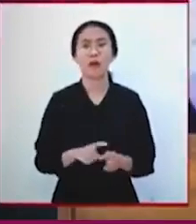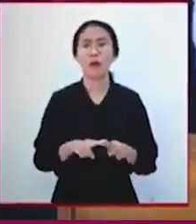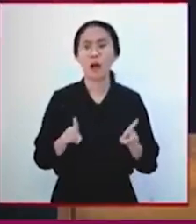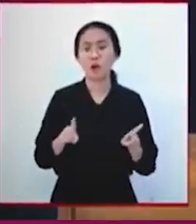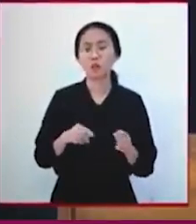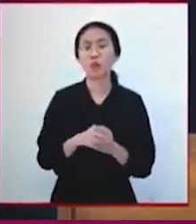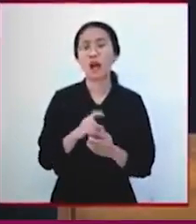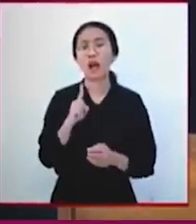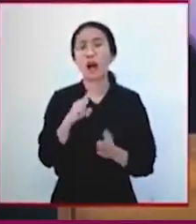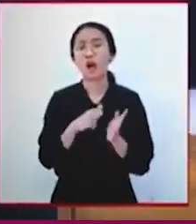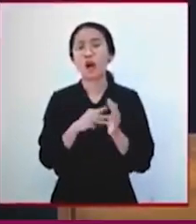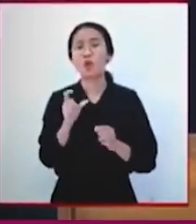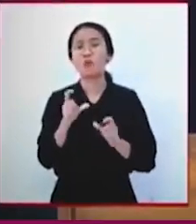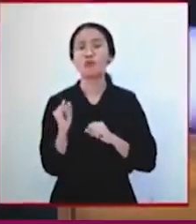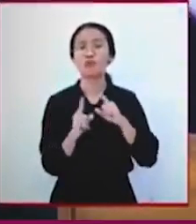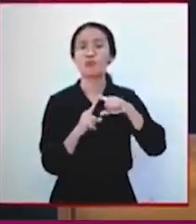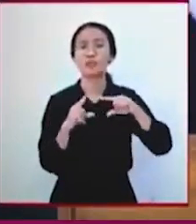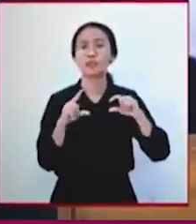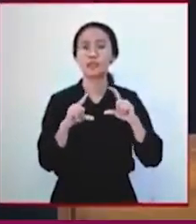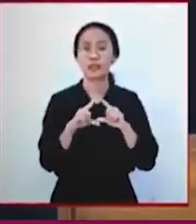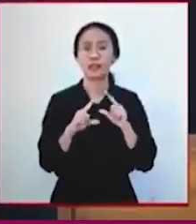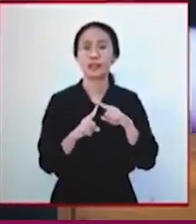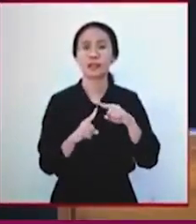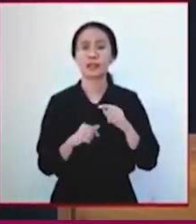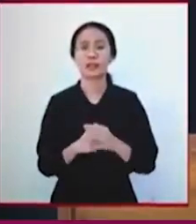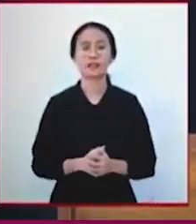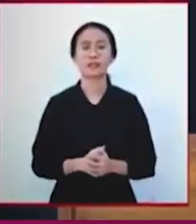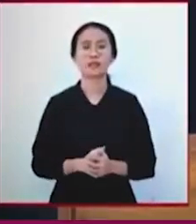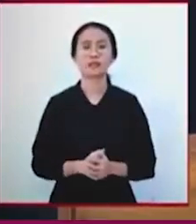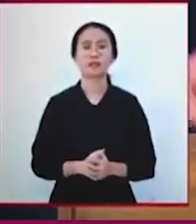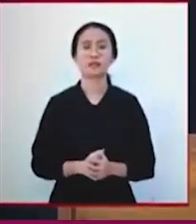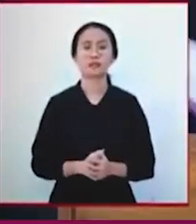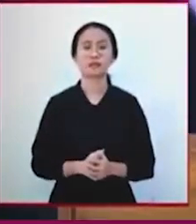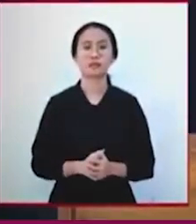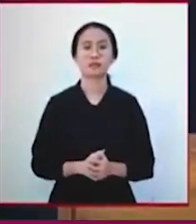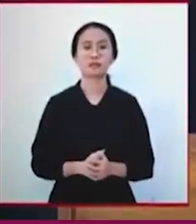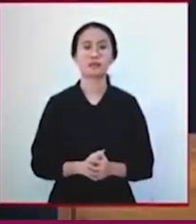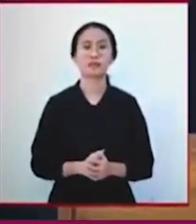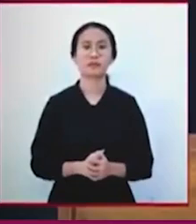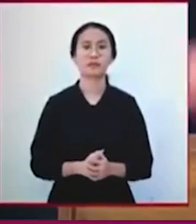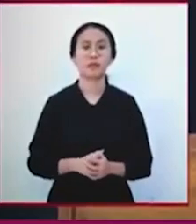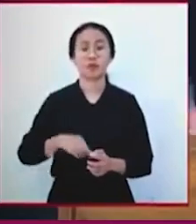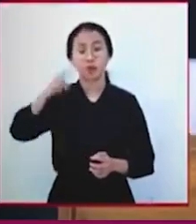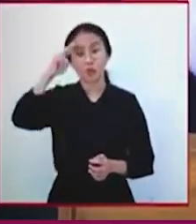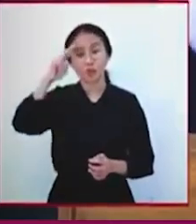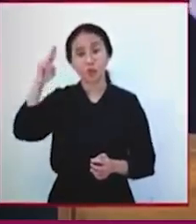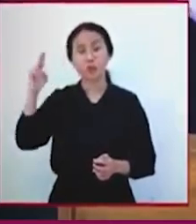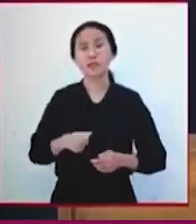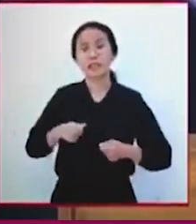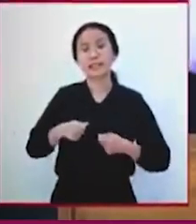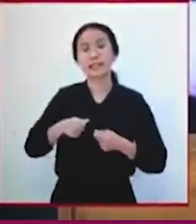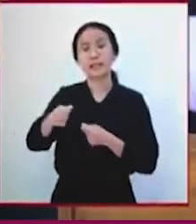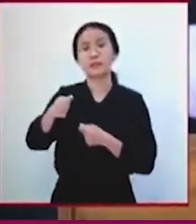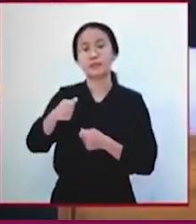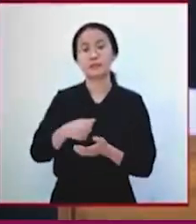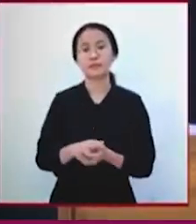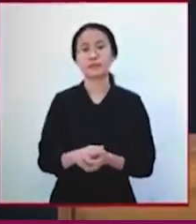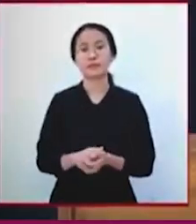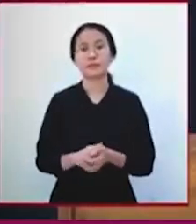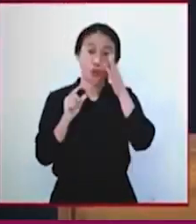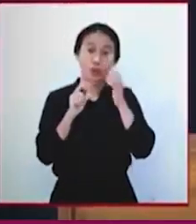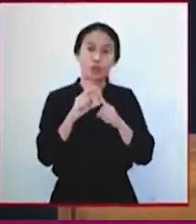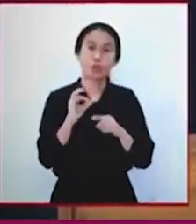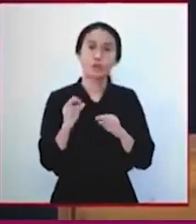secara mukjizat Tuhan menumbuhkan pohon jarak Yunus 6 lalu berteduh di situ tapi secara mudik satu bantuankirim panas terik dan ulat menghabisi